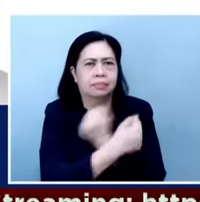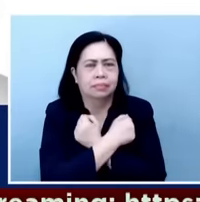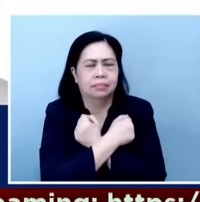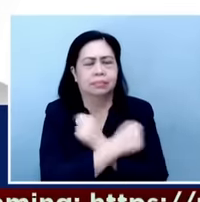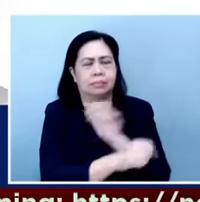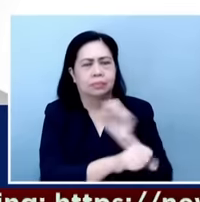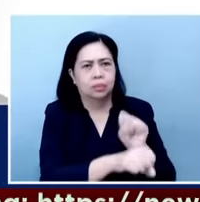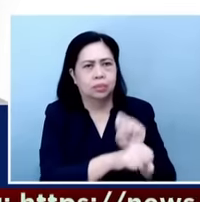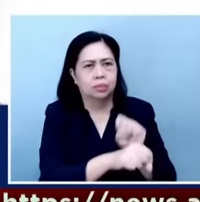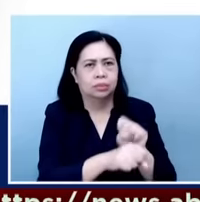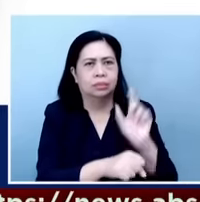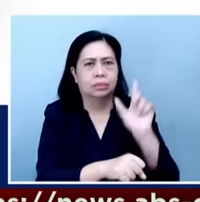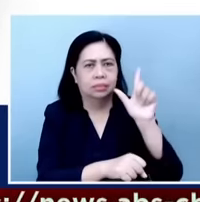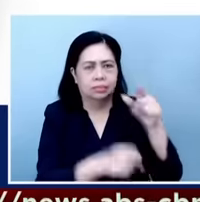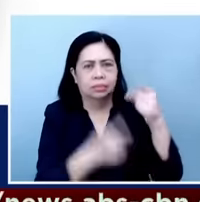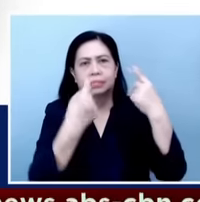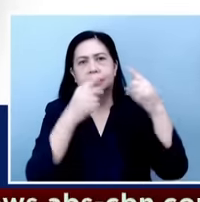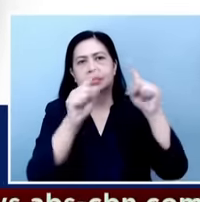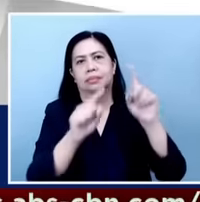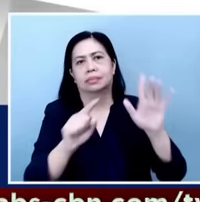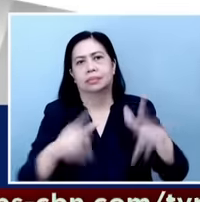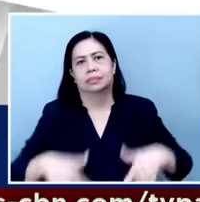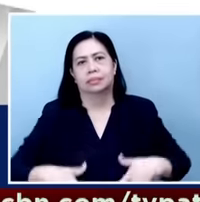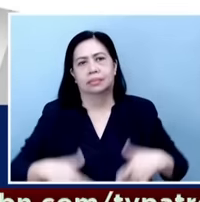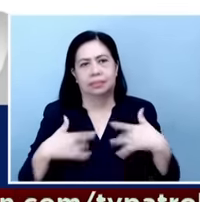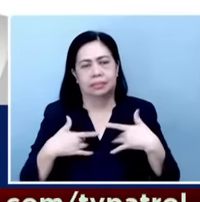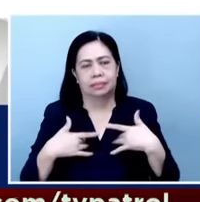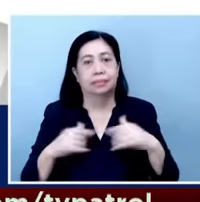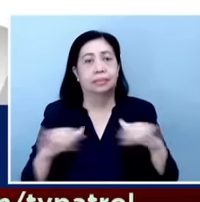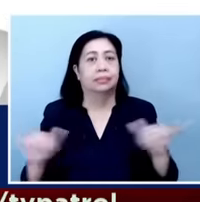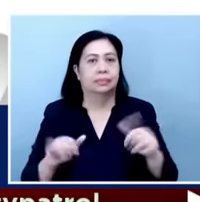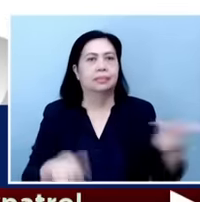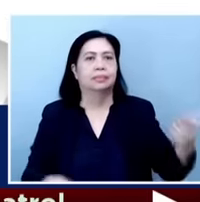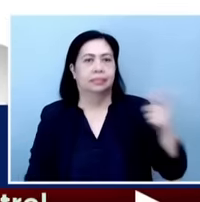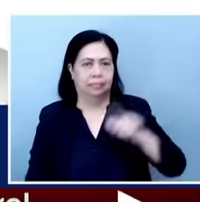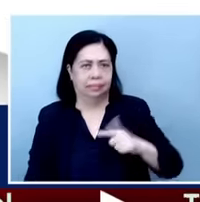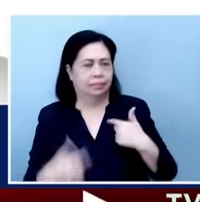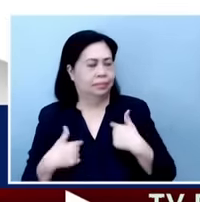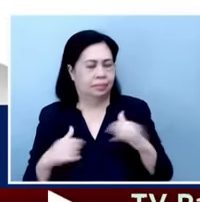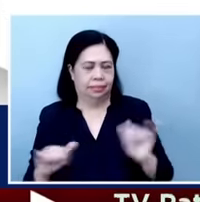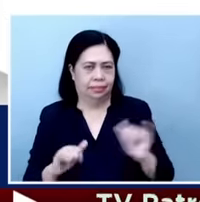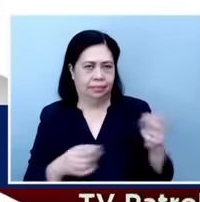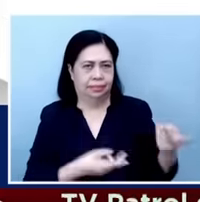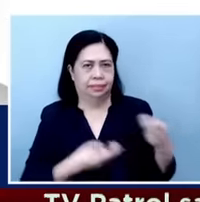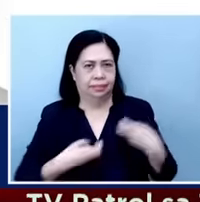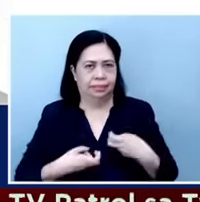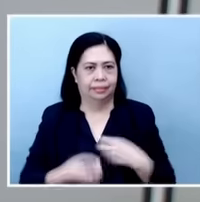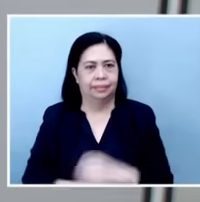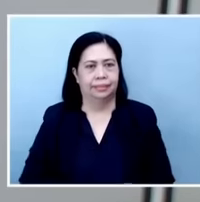buhay, nagtagumpay sila sa kanilang buhay. At ganun din po ang nangyari sa akin.